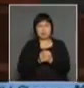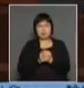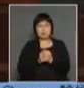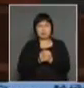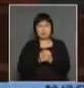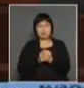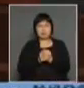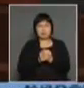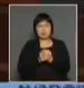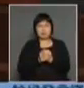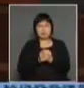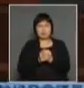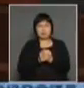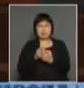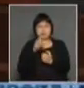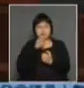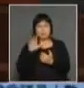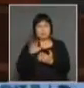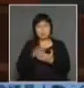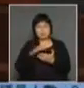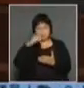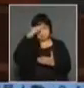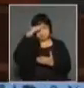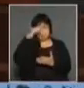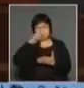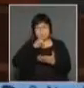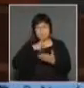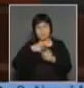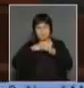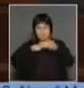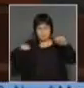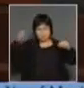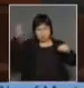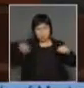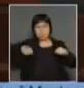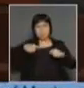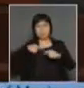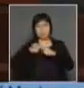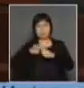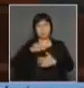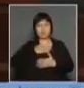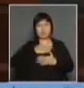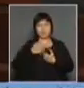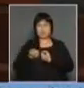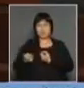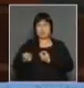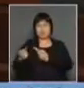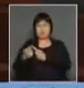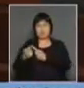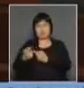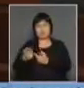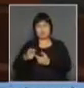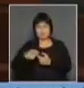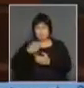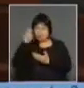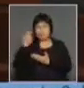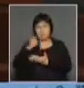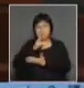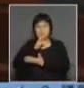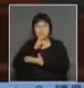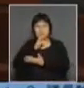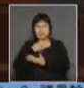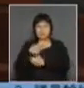話呢是警察是有警棍，但是呢他一定是怕身邊的人被起底的，所以我們努力去做